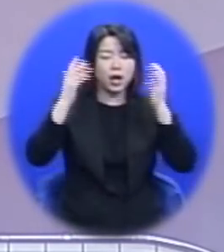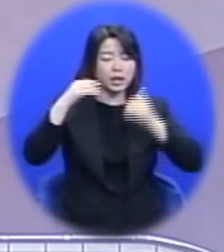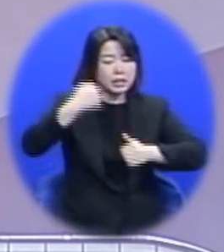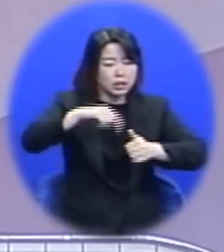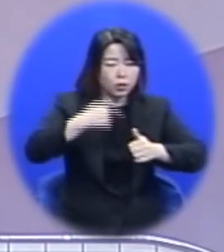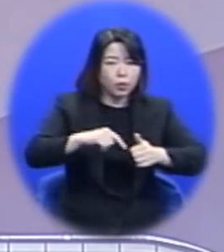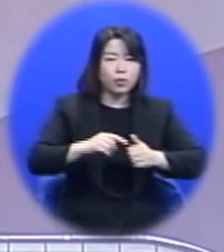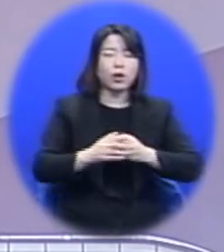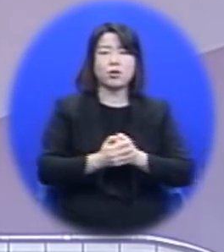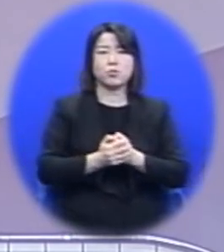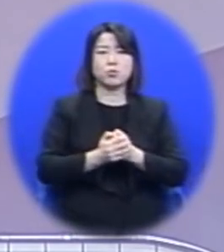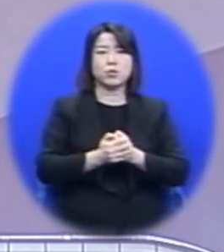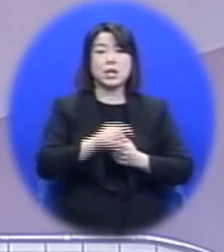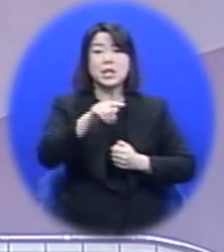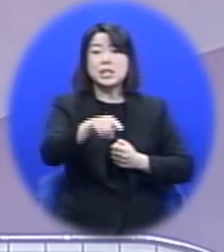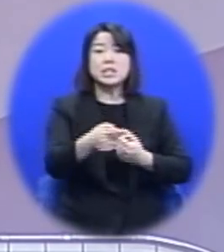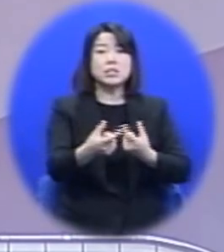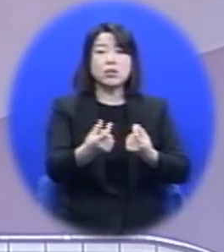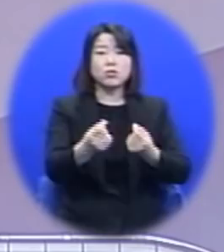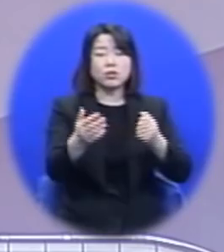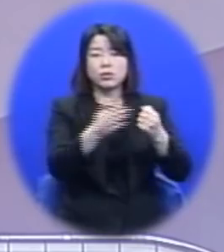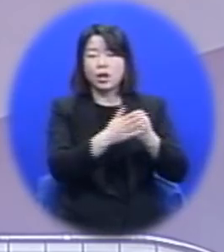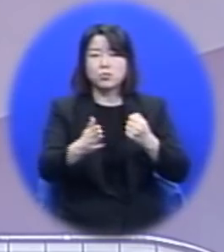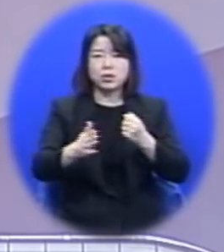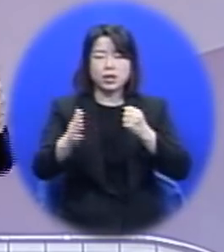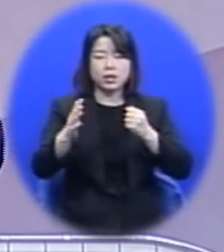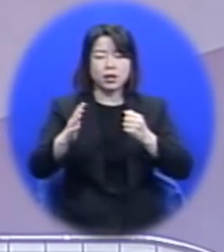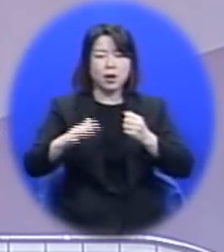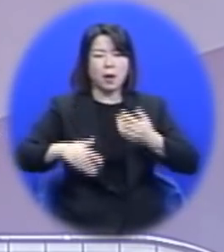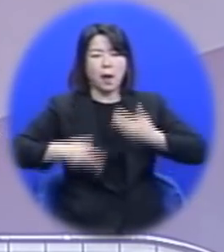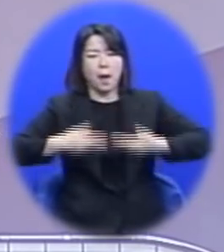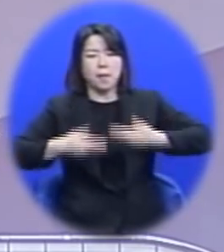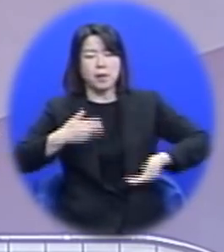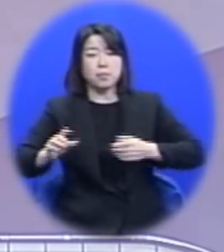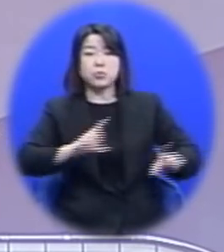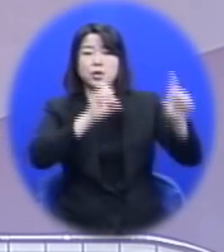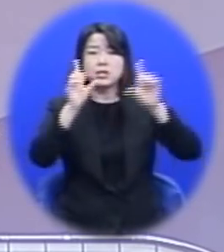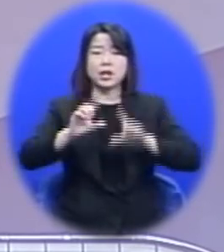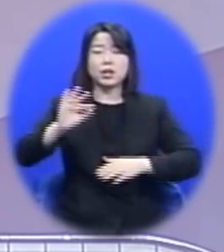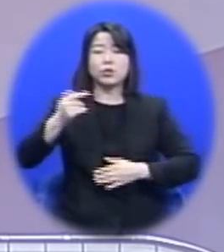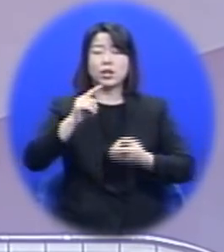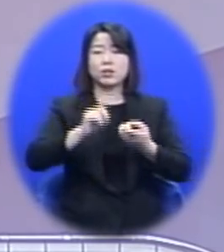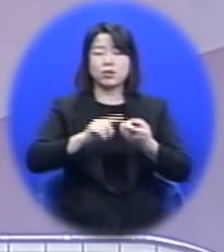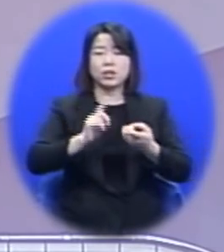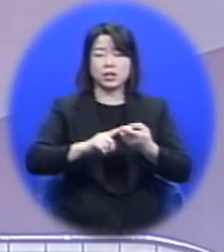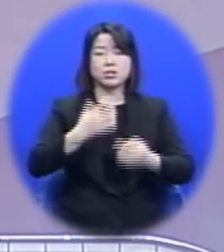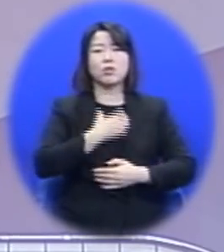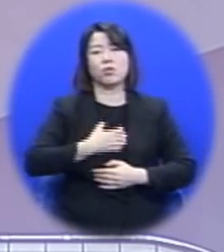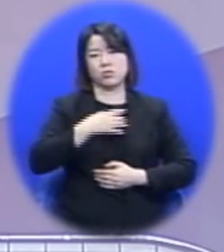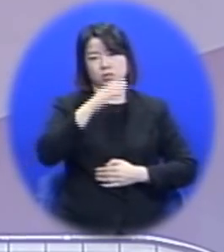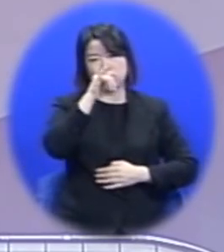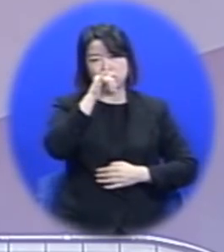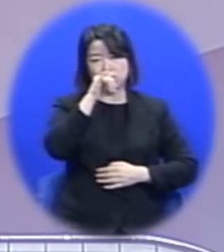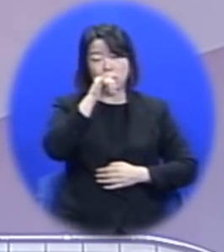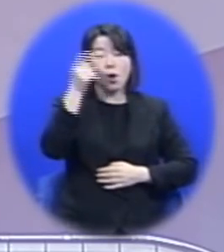교육시키고 그러느라고 정신없이 살게 될 것을 걱정하셨어요. 그게 왜